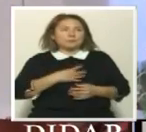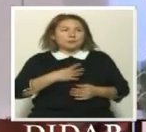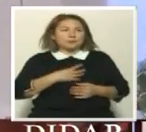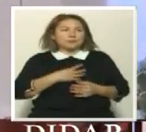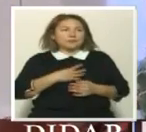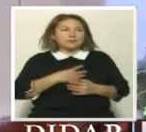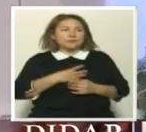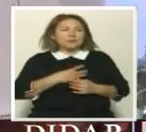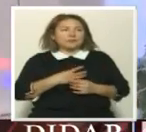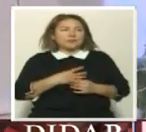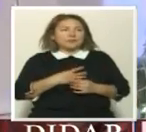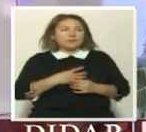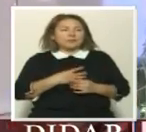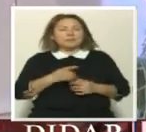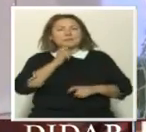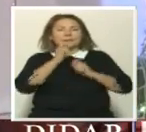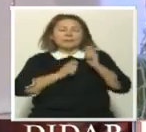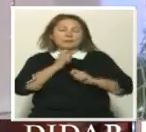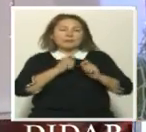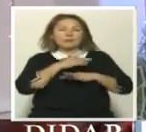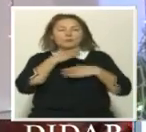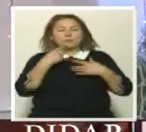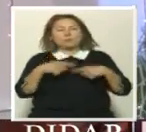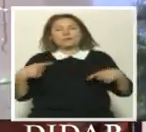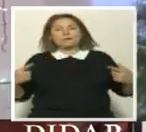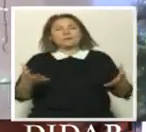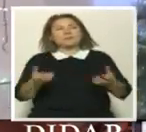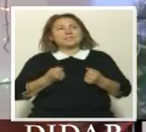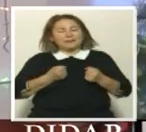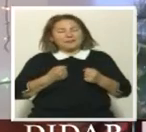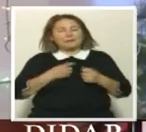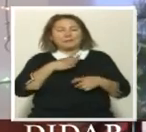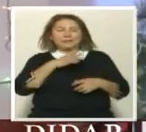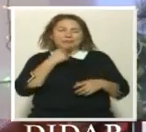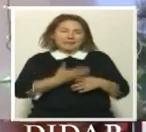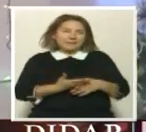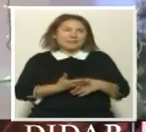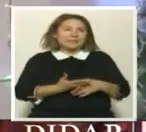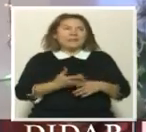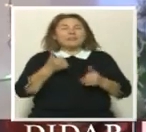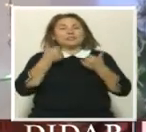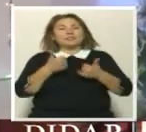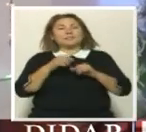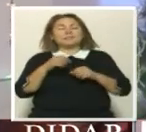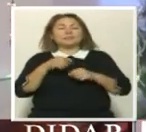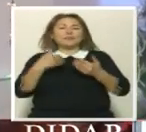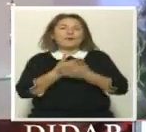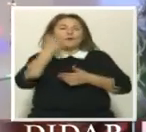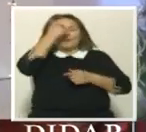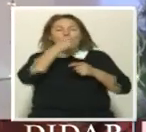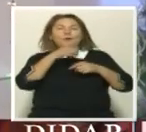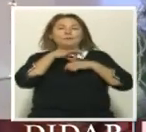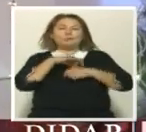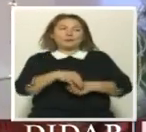ұнады. Мұнда сыйлықтар алдық, көп және заттар алдық. Баршаңызға осы жаңа жыл жақсы өткізуді және